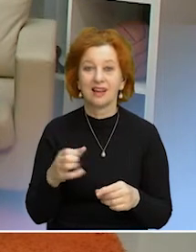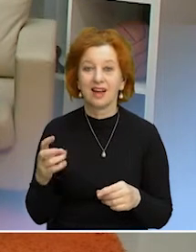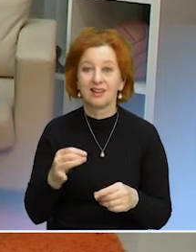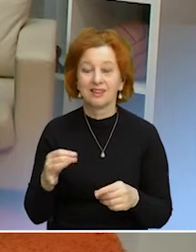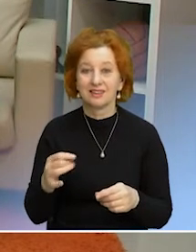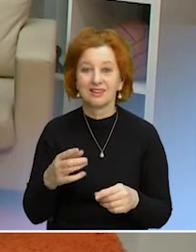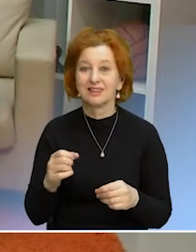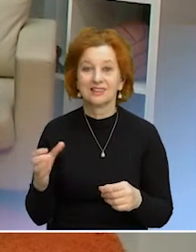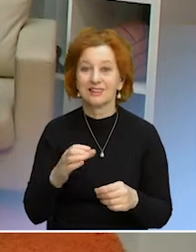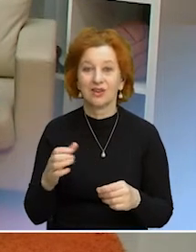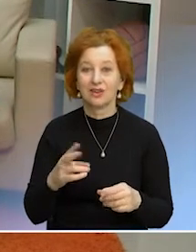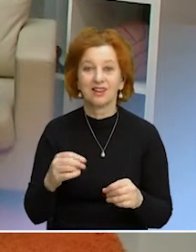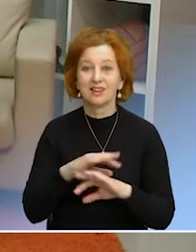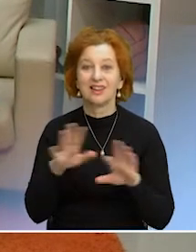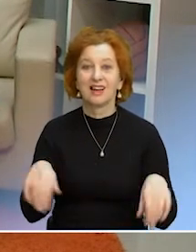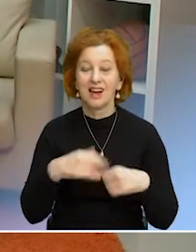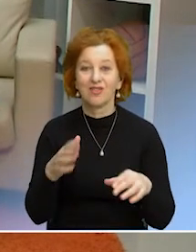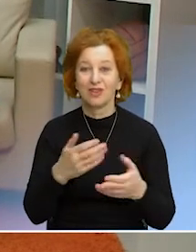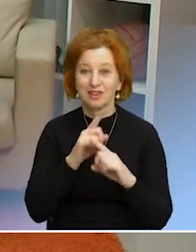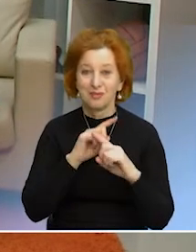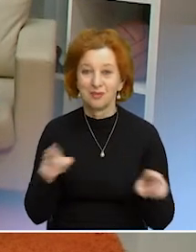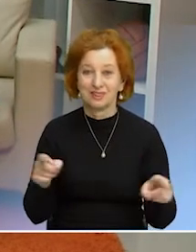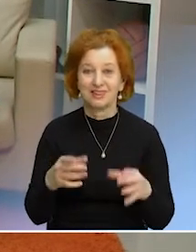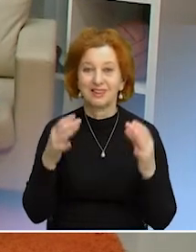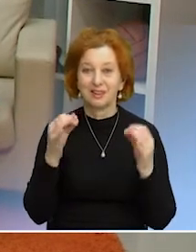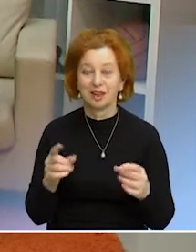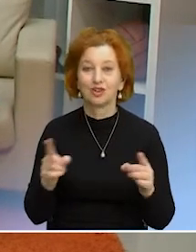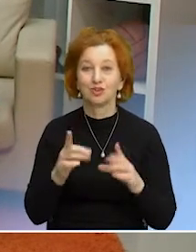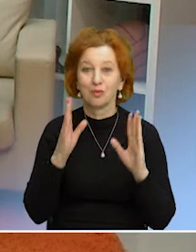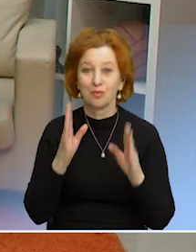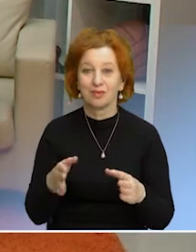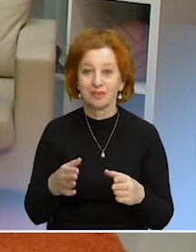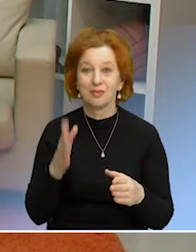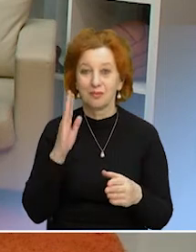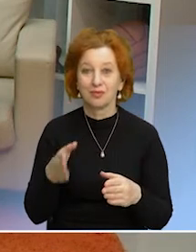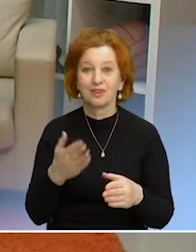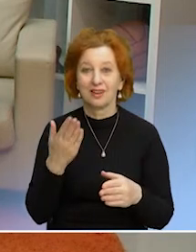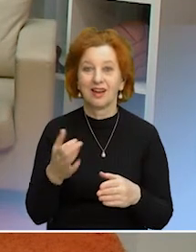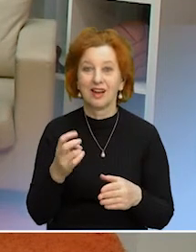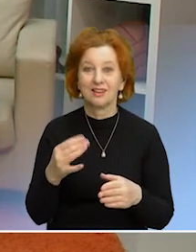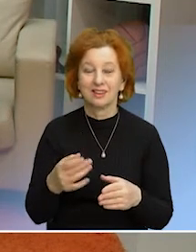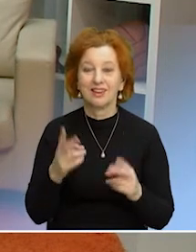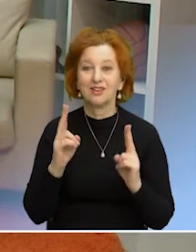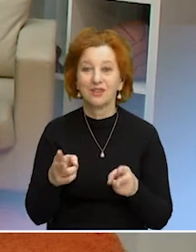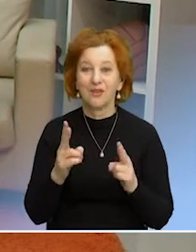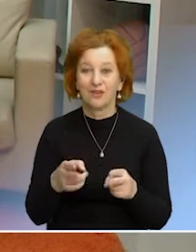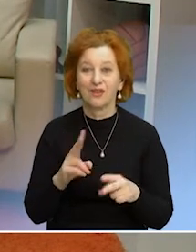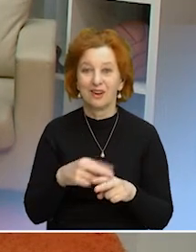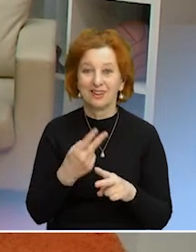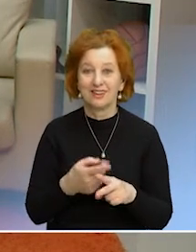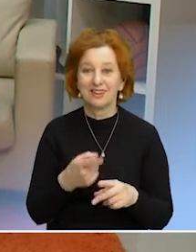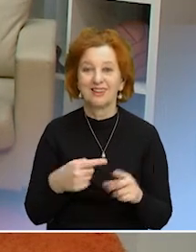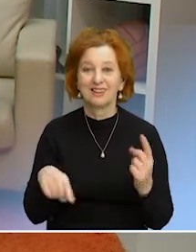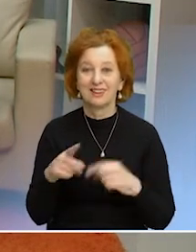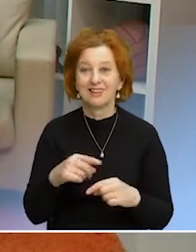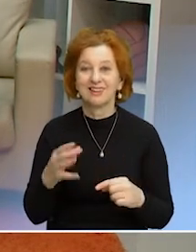ни Ани, ни Сережи. О, и ни даже Евгения. Даже Евгения счастье. Не будет. А кто же будет? А будут они. Все, разговор на этом